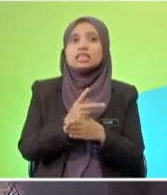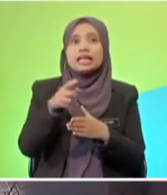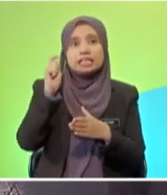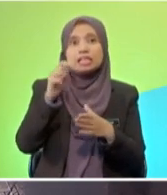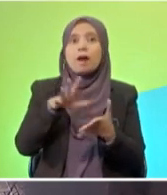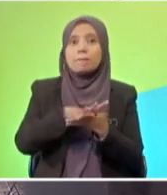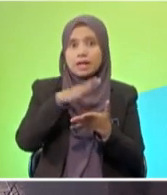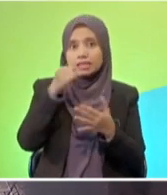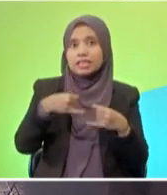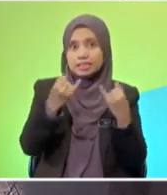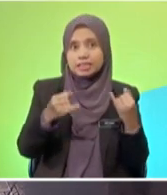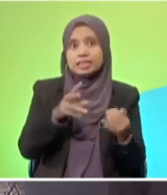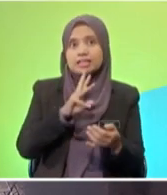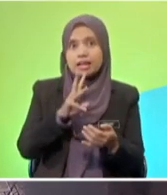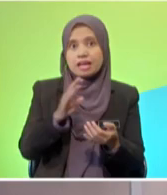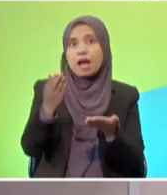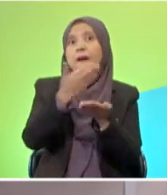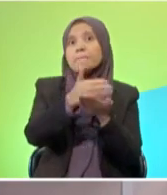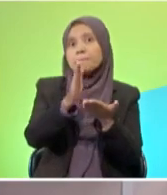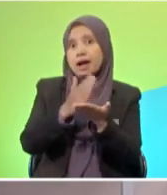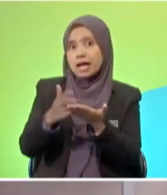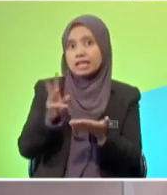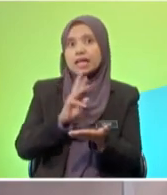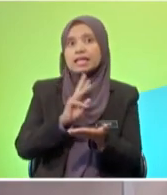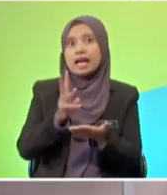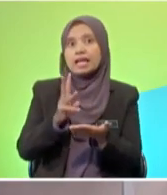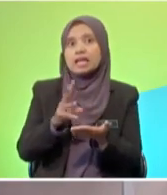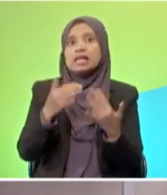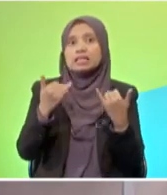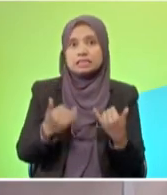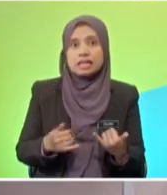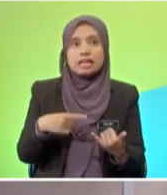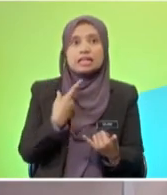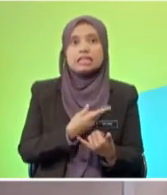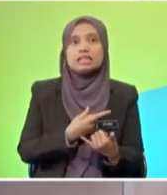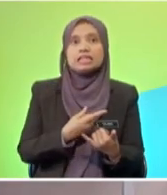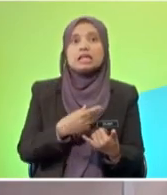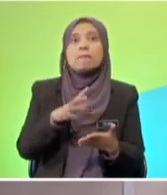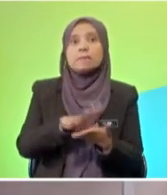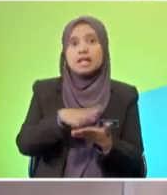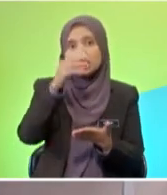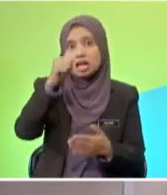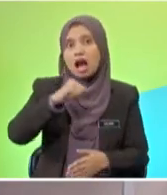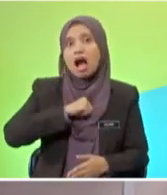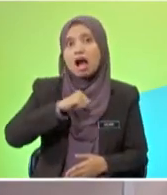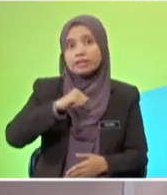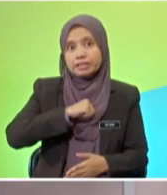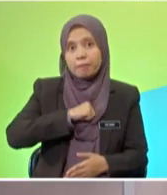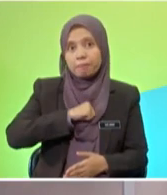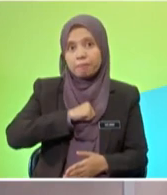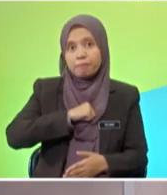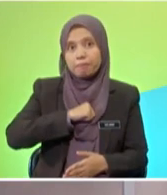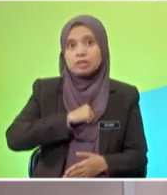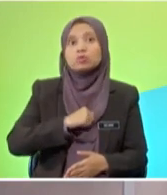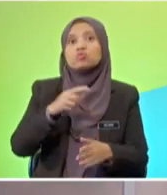kita sudah belajar bahagian air dan sekarang nih kita belajar juga ada menggunakan air dalam